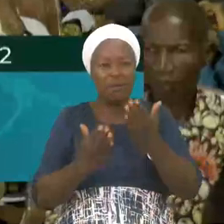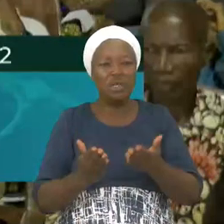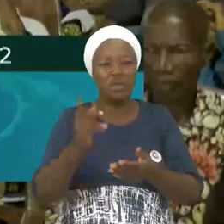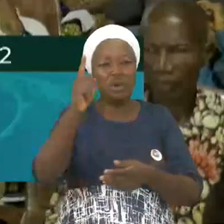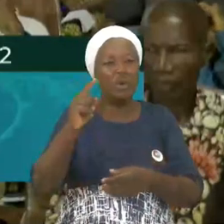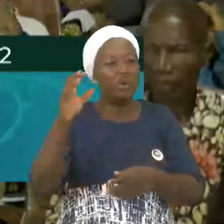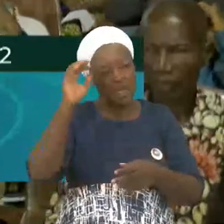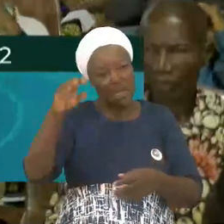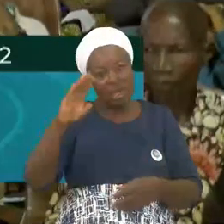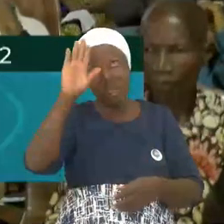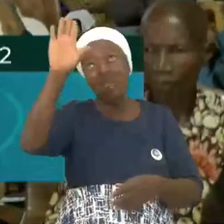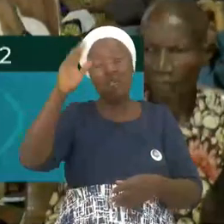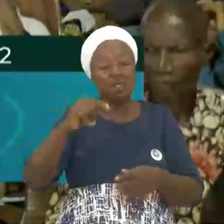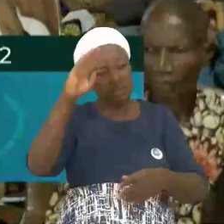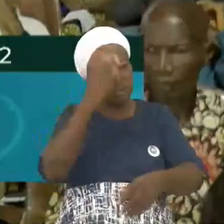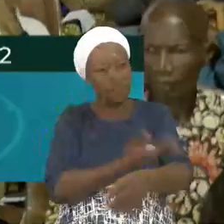premièrement.